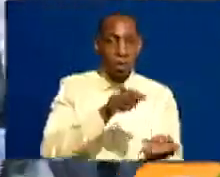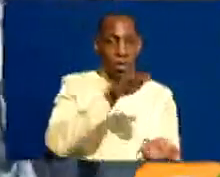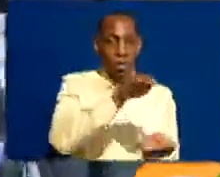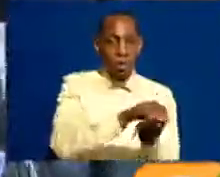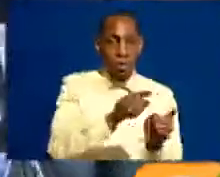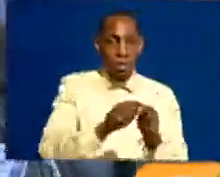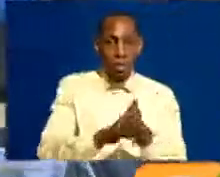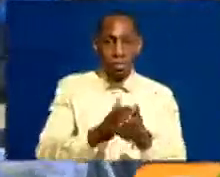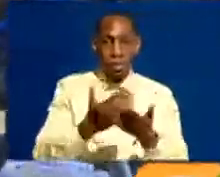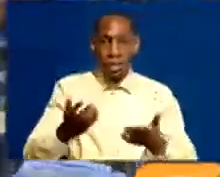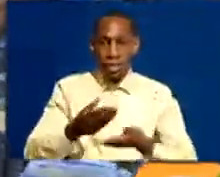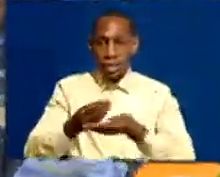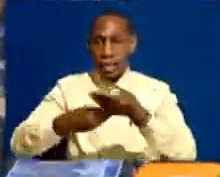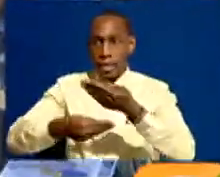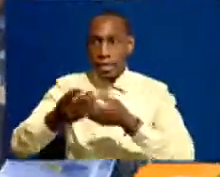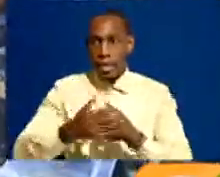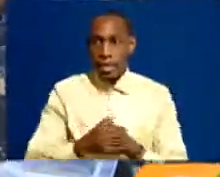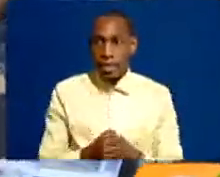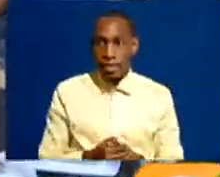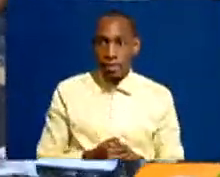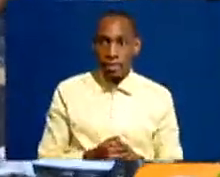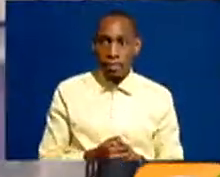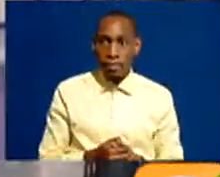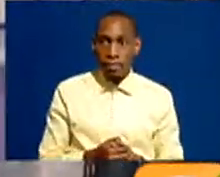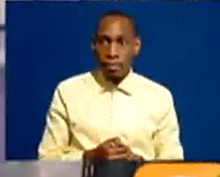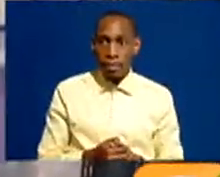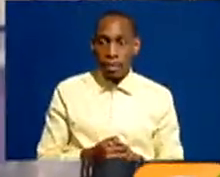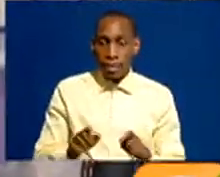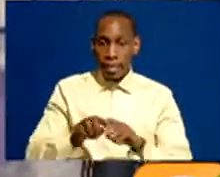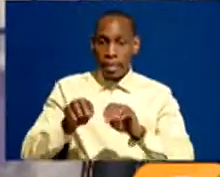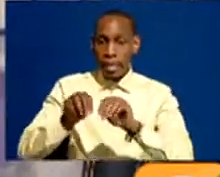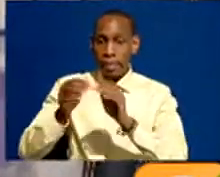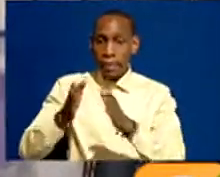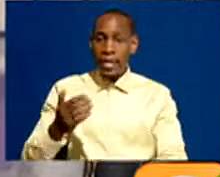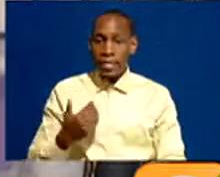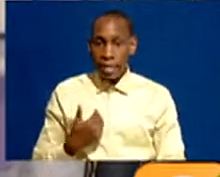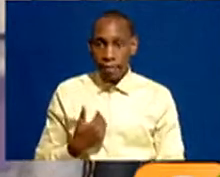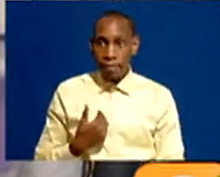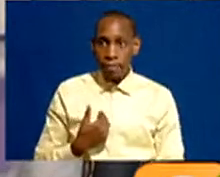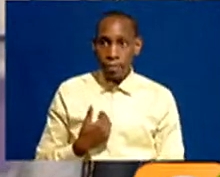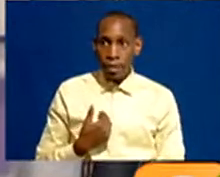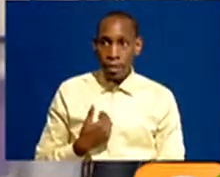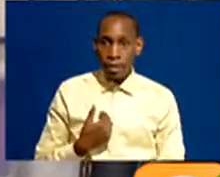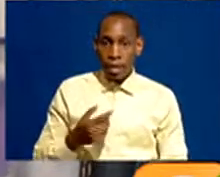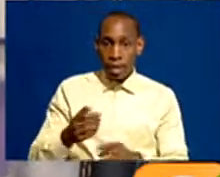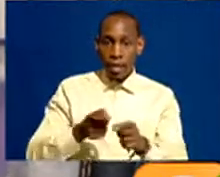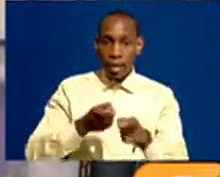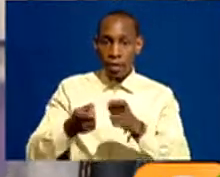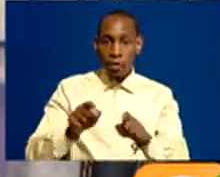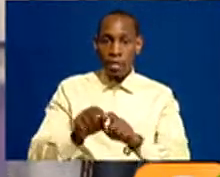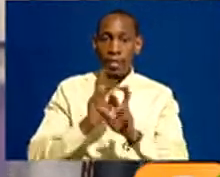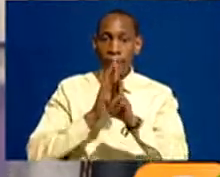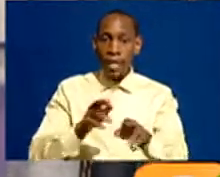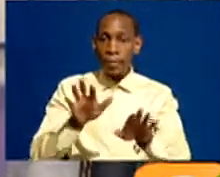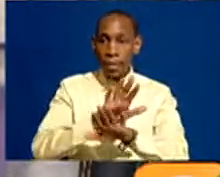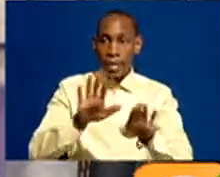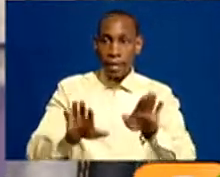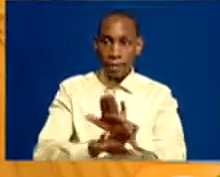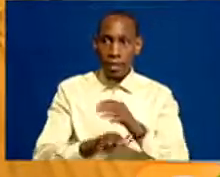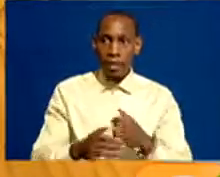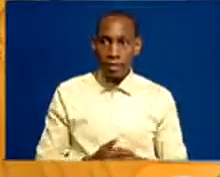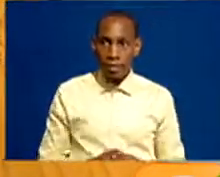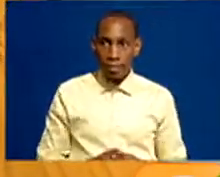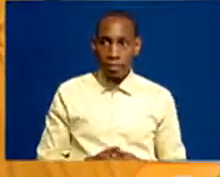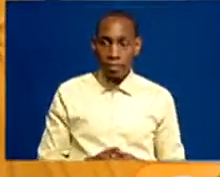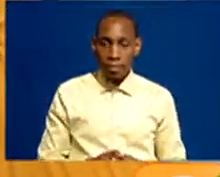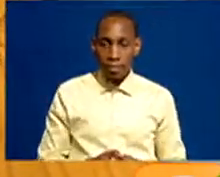vitu zinatoka, na kila duka niko na manager mwenye anashughulikia operations zote na ananiripotia mambo zote vile zinakaa.